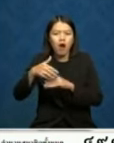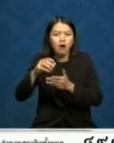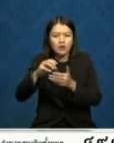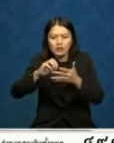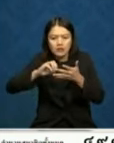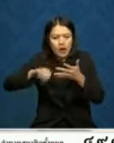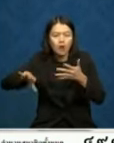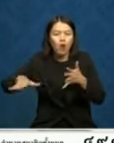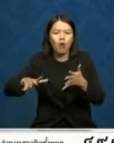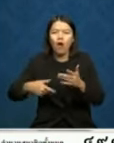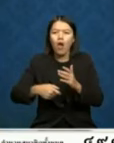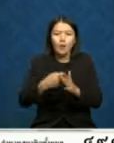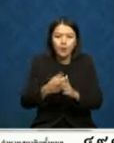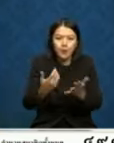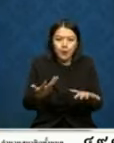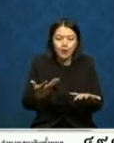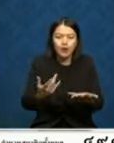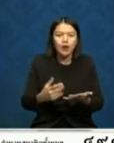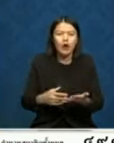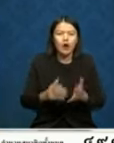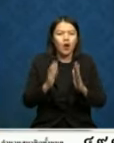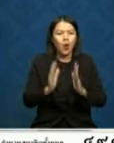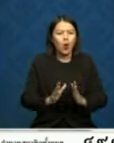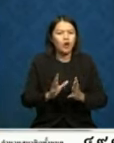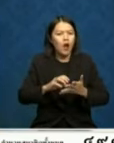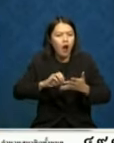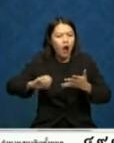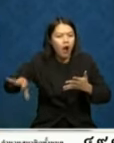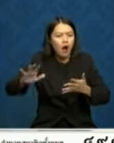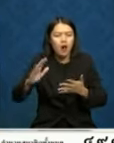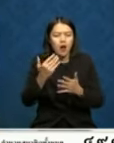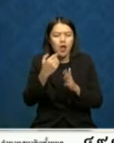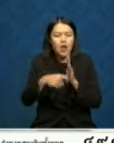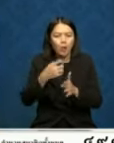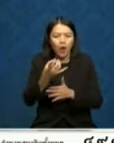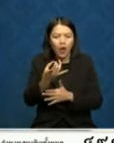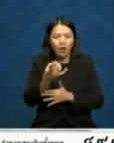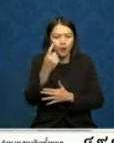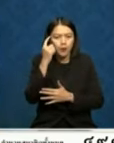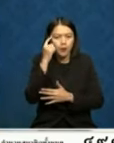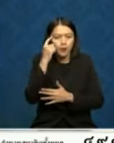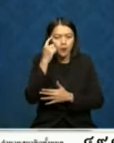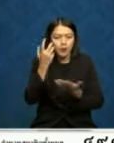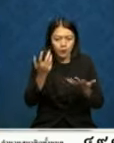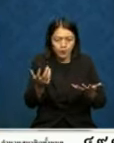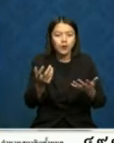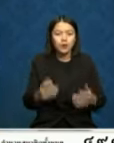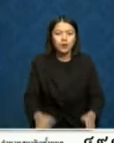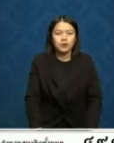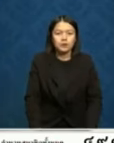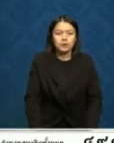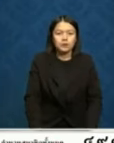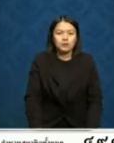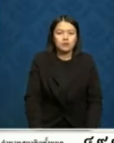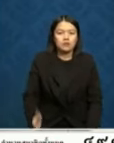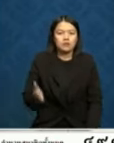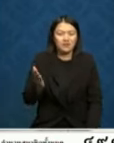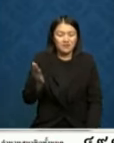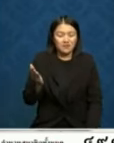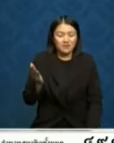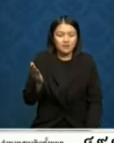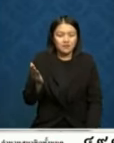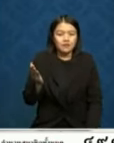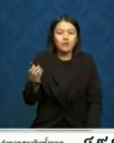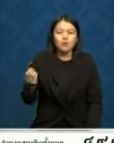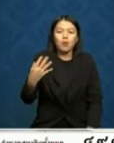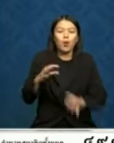างไม่มีเหตุผลว่าตัดบุคคลคนนี้เพราะอะไรสิ่งที่ตามมาคืออะไรครับคุณทิชานนครบอกกับผมว่